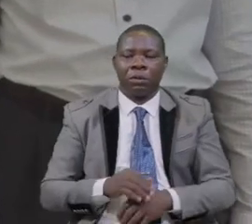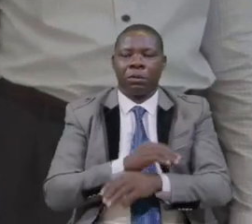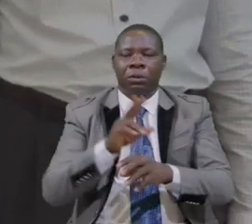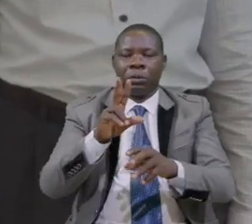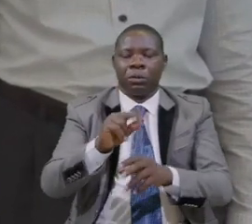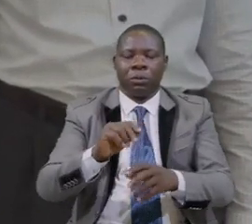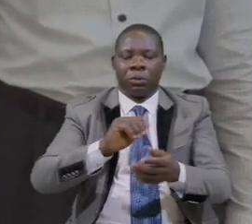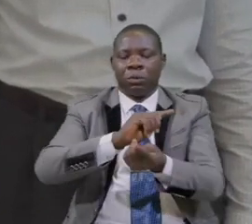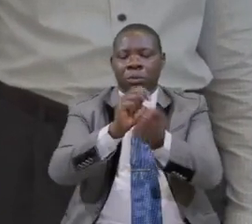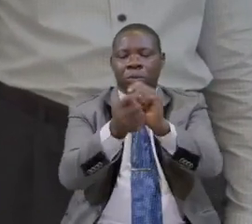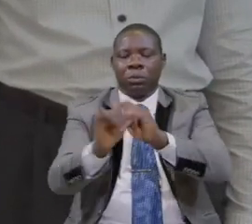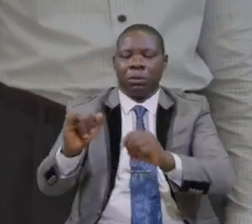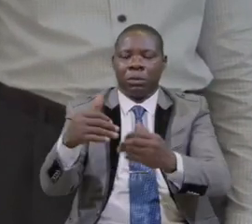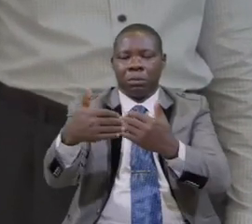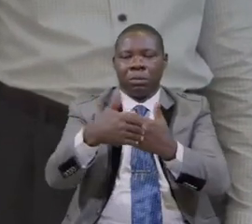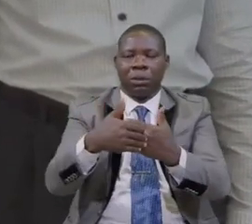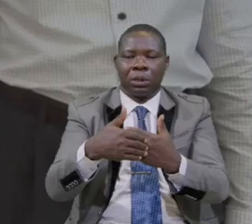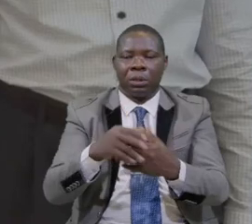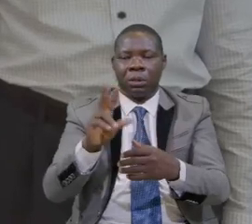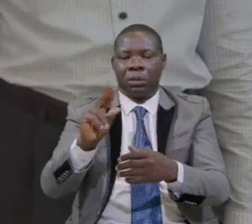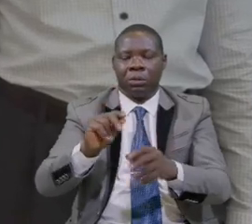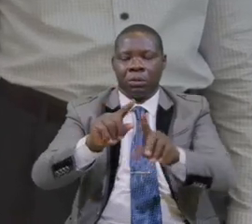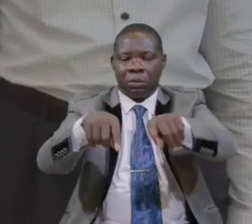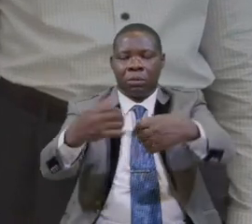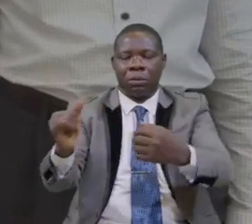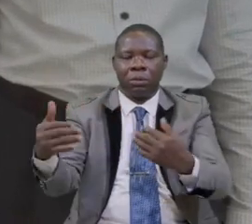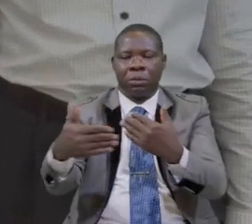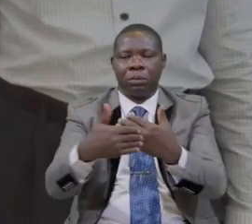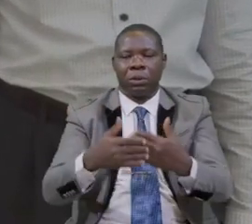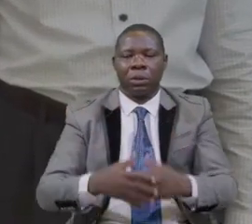retour, point de retour.